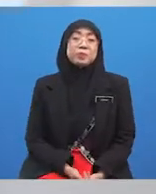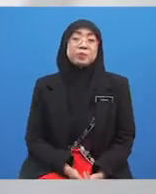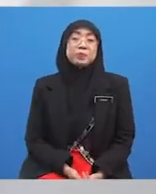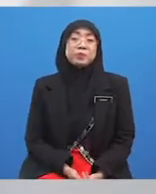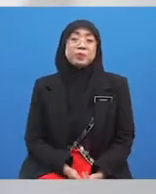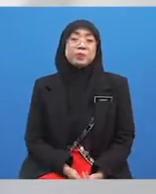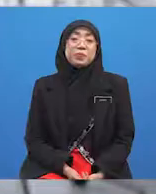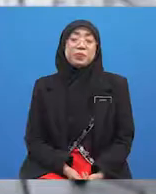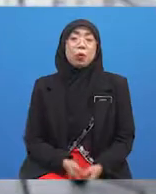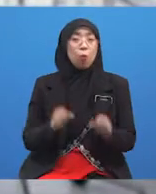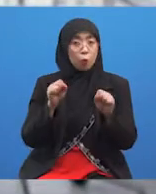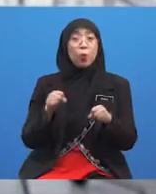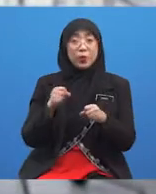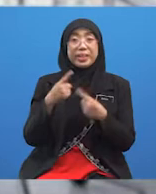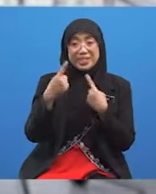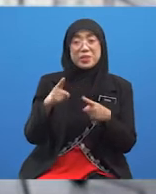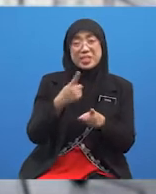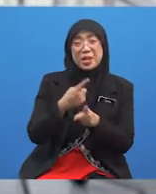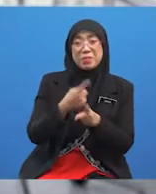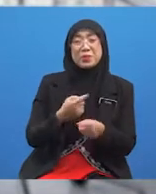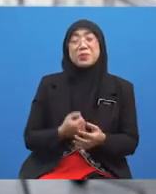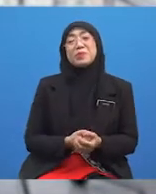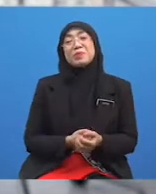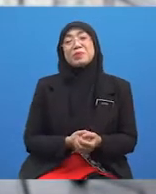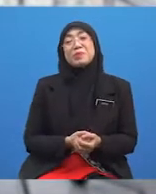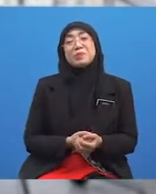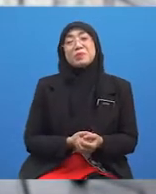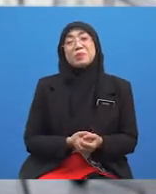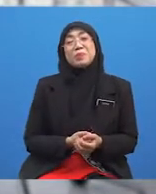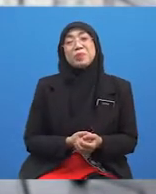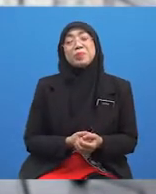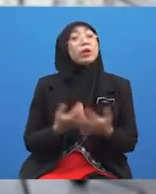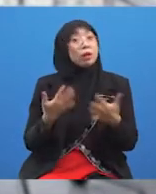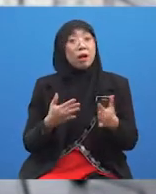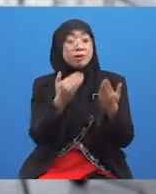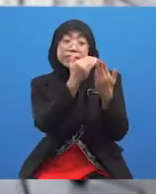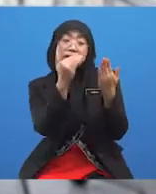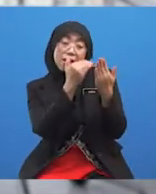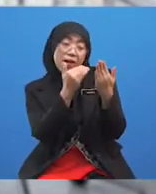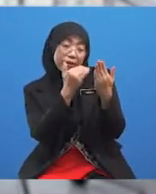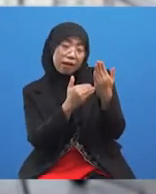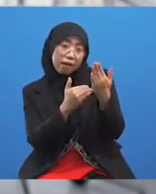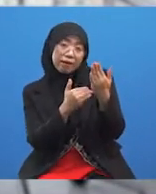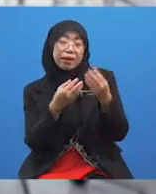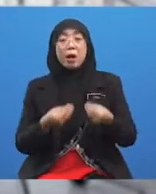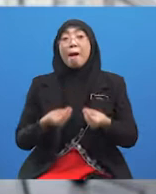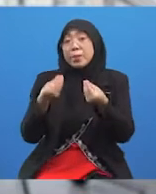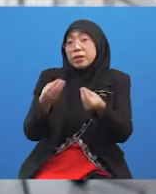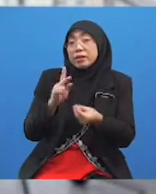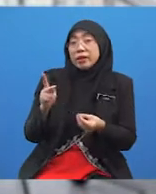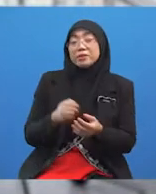Nampaknya pelajar telah menguasai teknik menjawab untuk kata tugas. Senaraikan, berikan dan